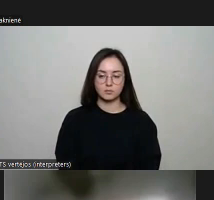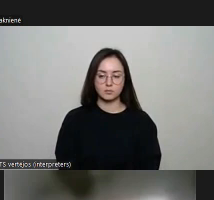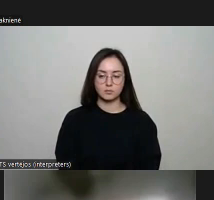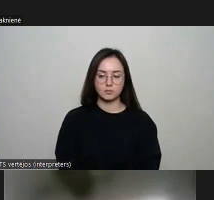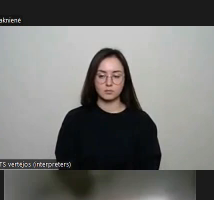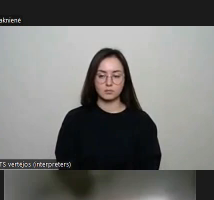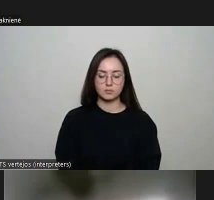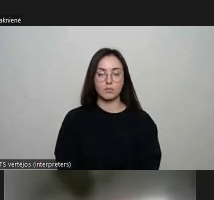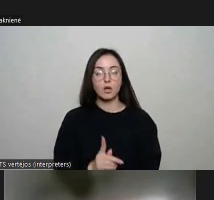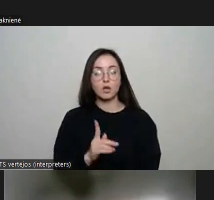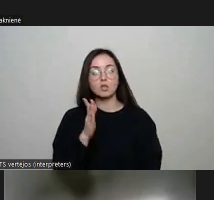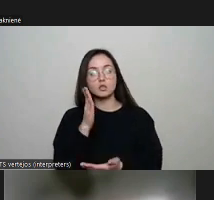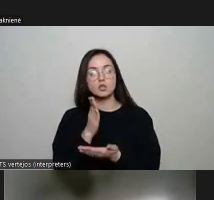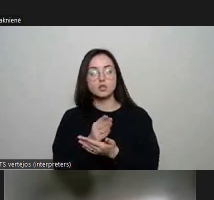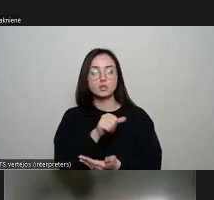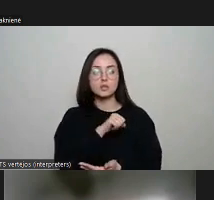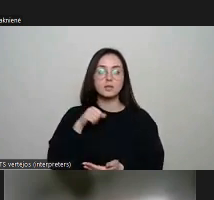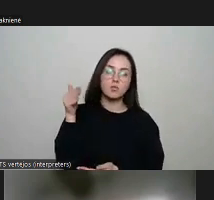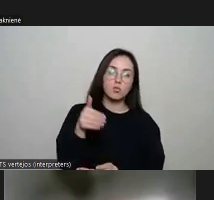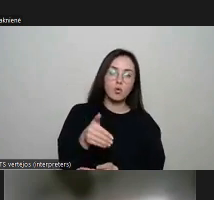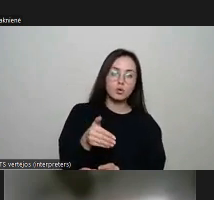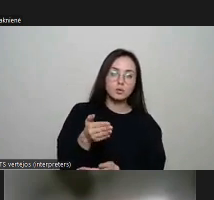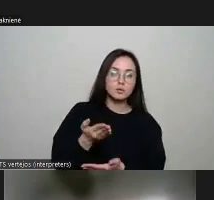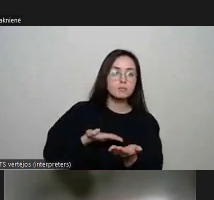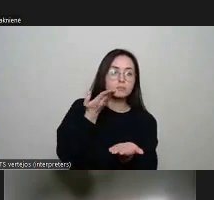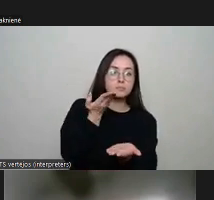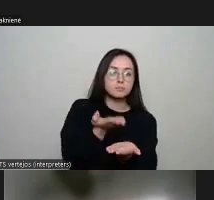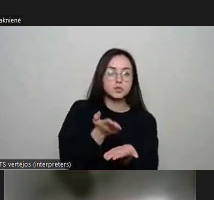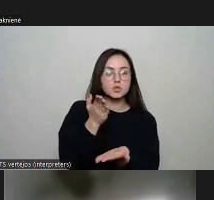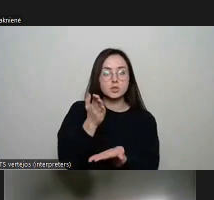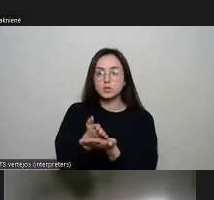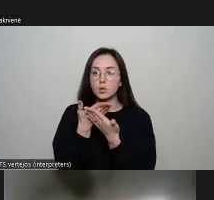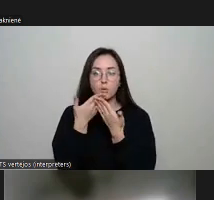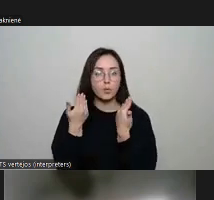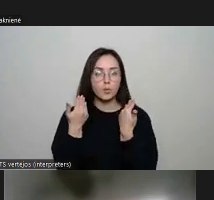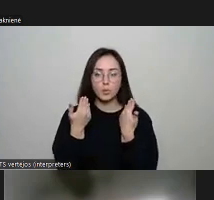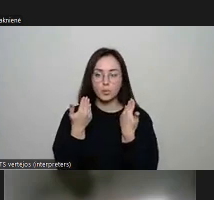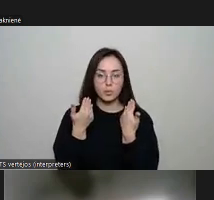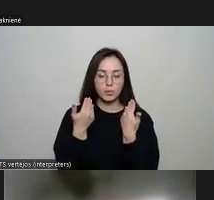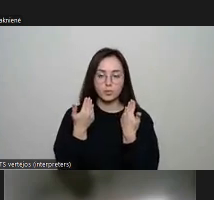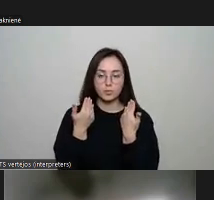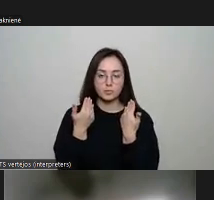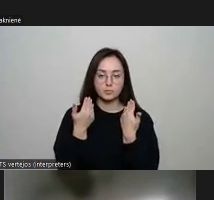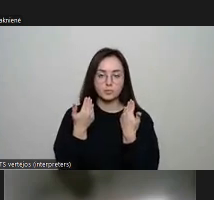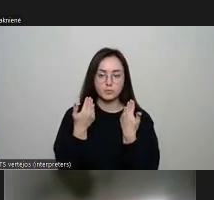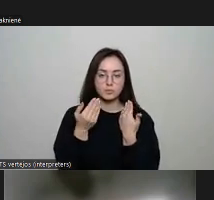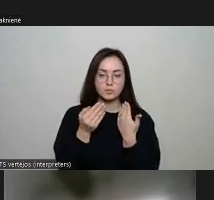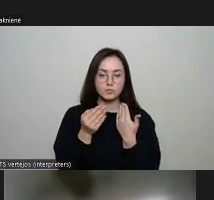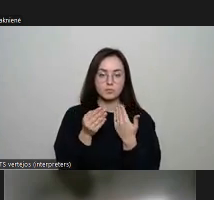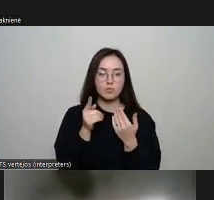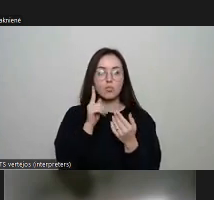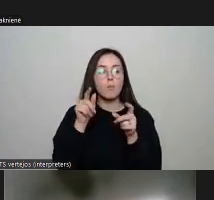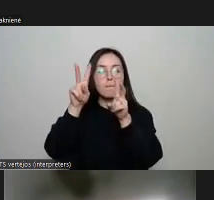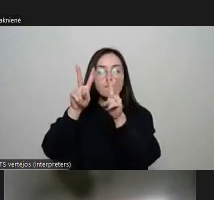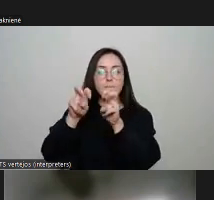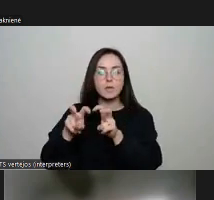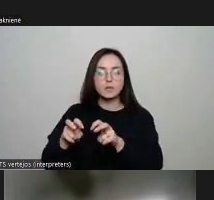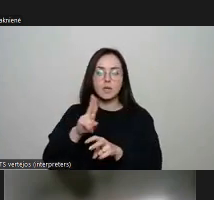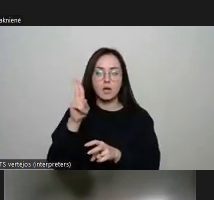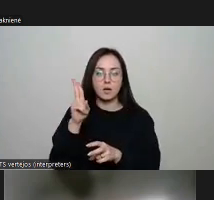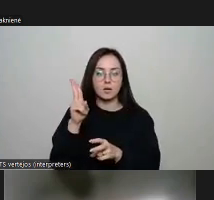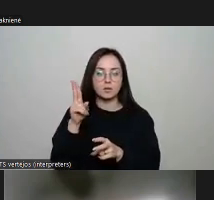Mes ką nors yra savanoris, pažiūrėkime, kas priklauso penktai grupiai.